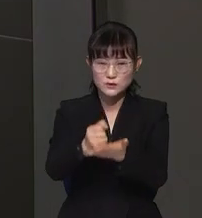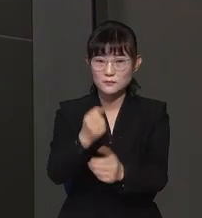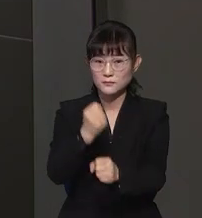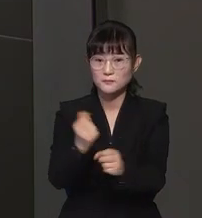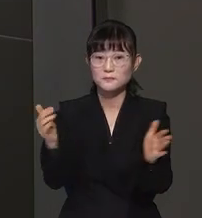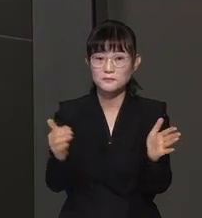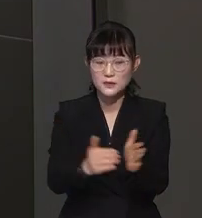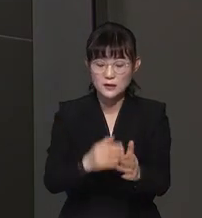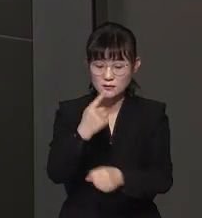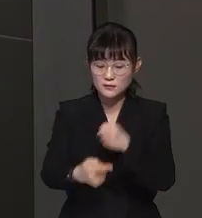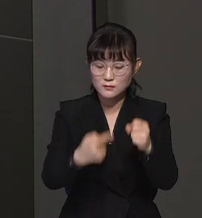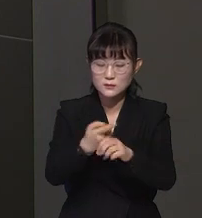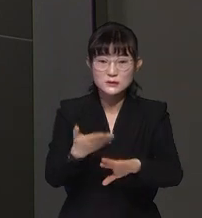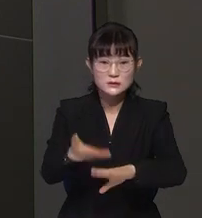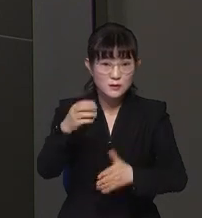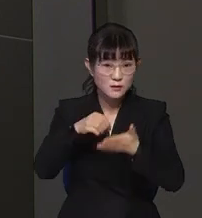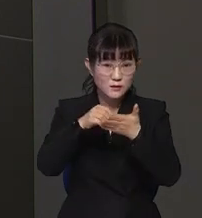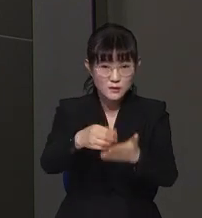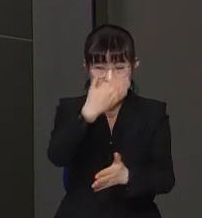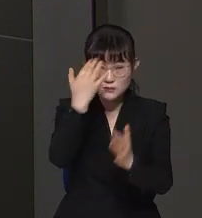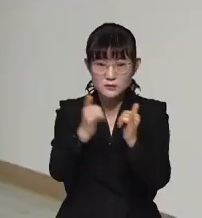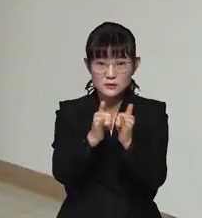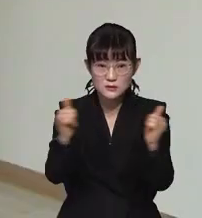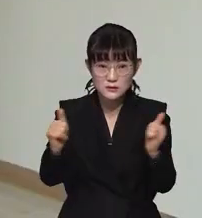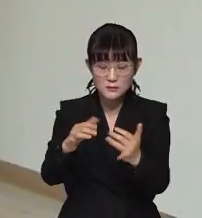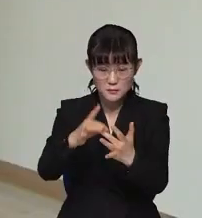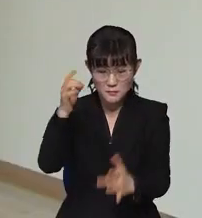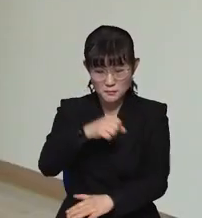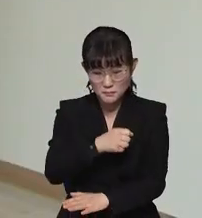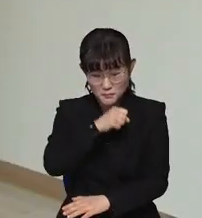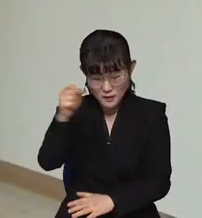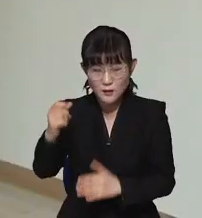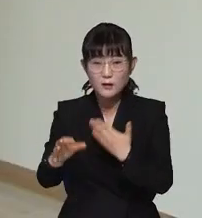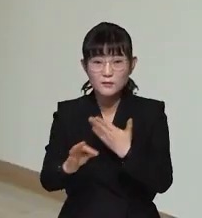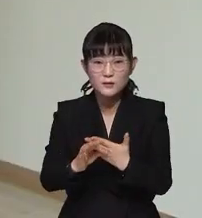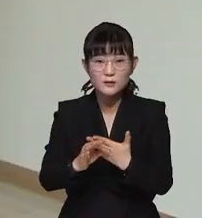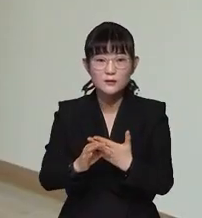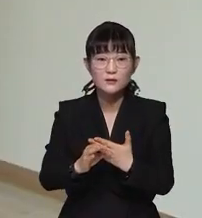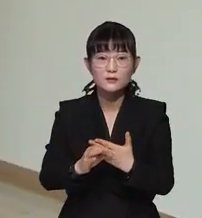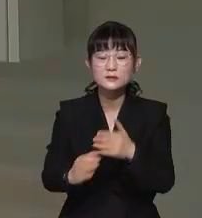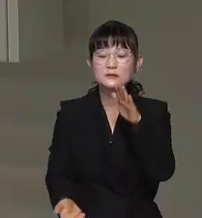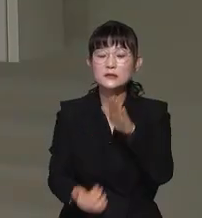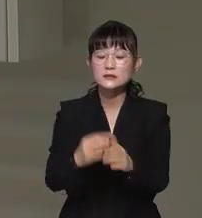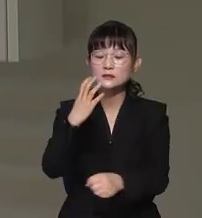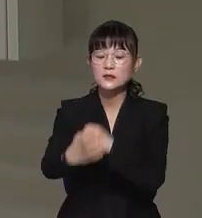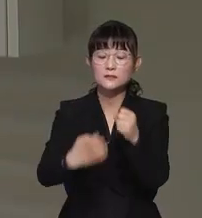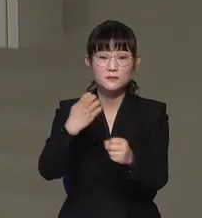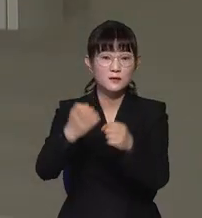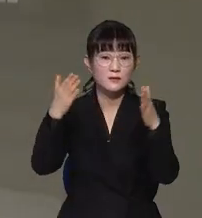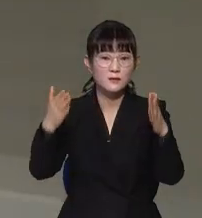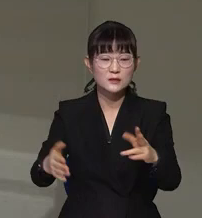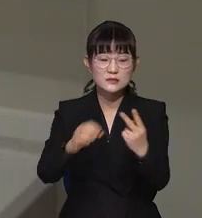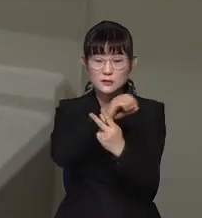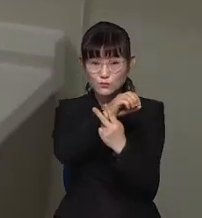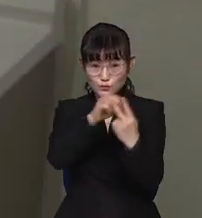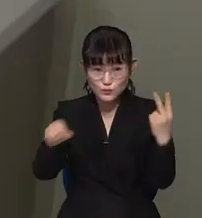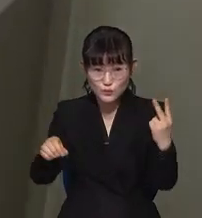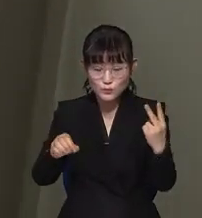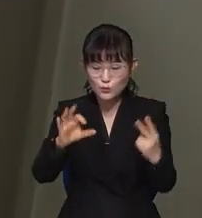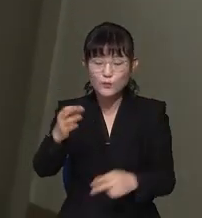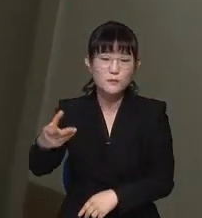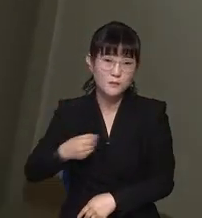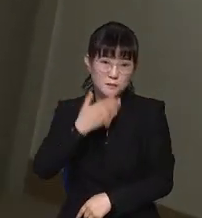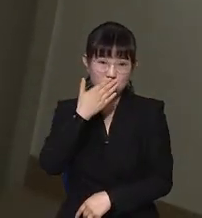출시됩니다 이상 가입한 청년이 청약에 당첨되면 최장 40년까지 2%대 저리 대출을 받을